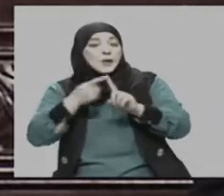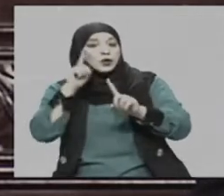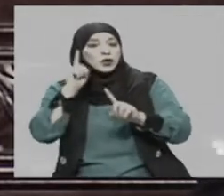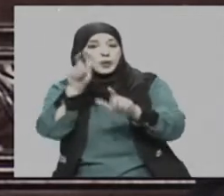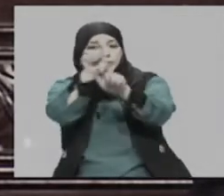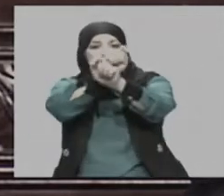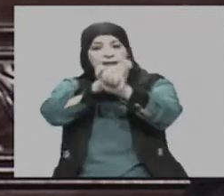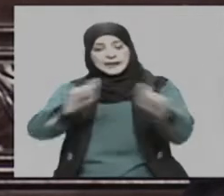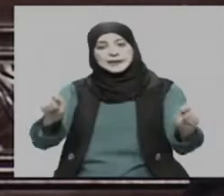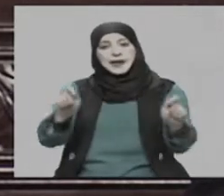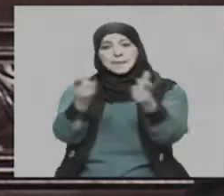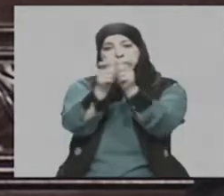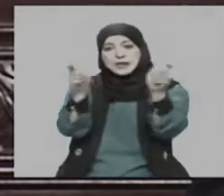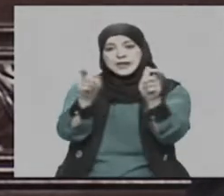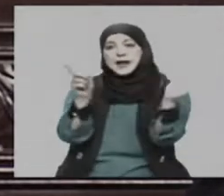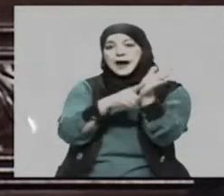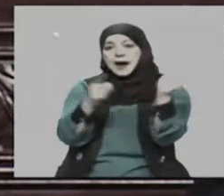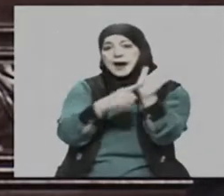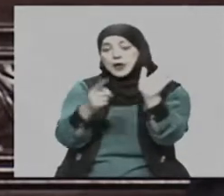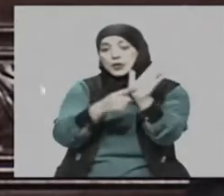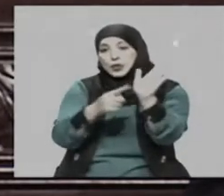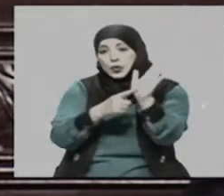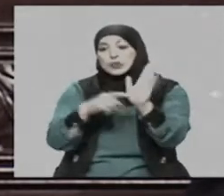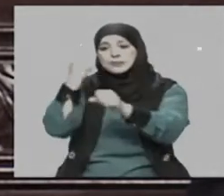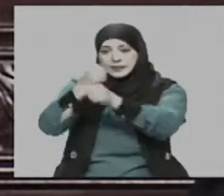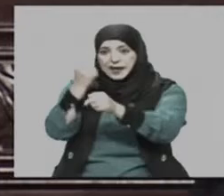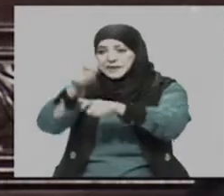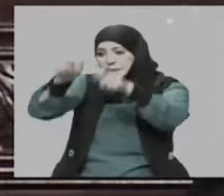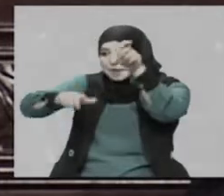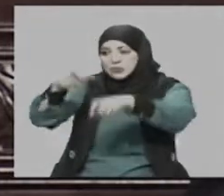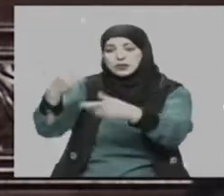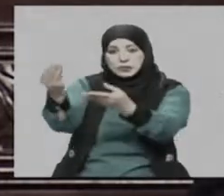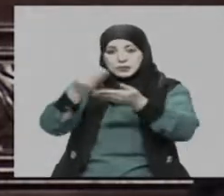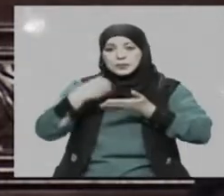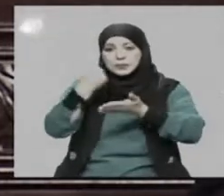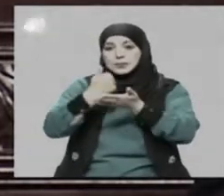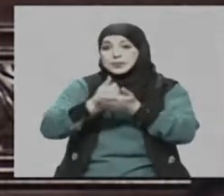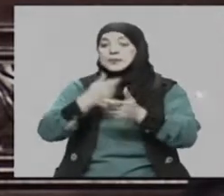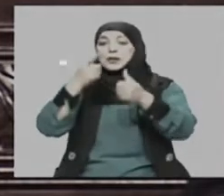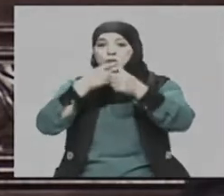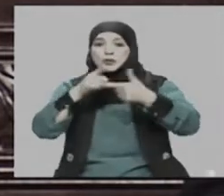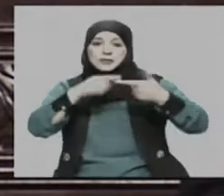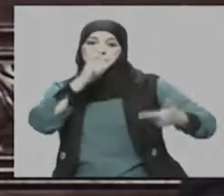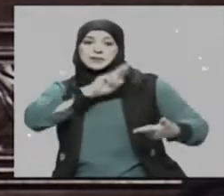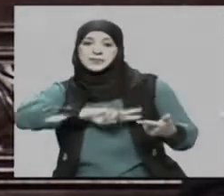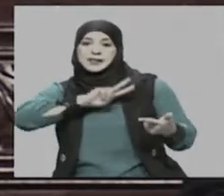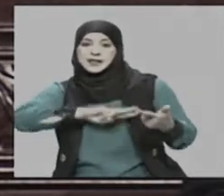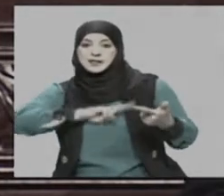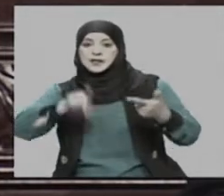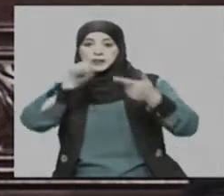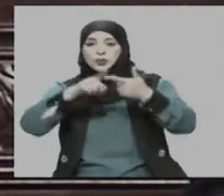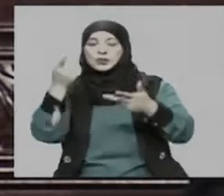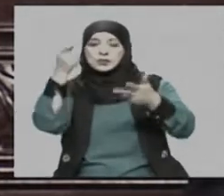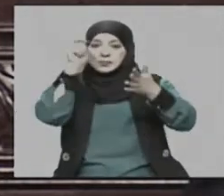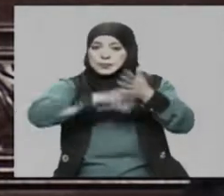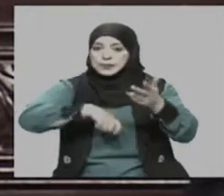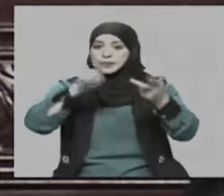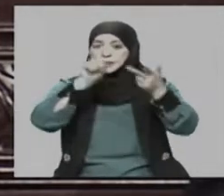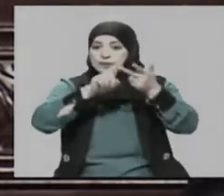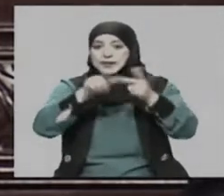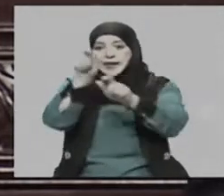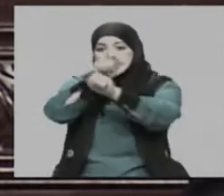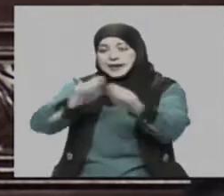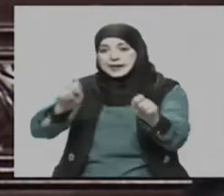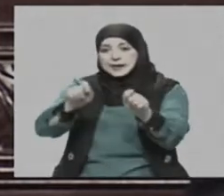هذية باحترام القانون تخدم عباد تخلص عليهم CNSS تخلص عليهم لامبوم تاعهم